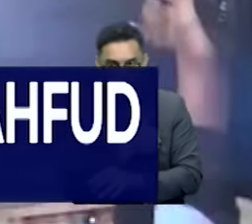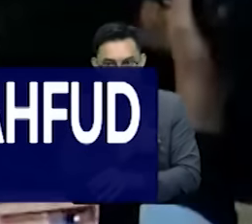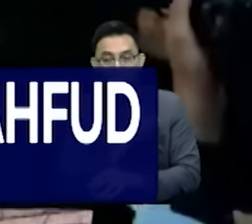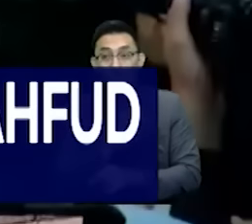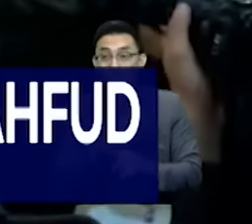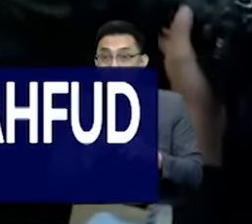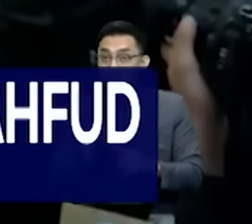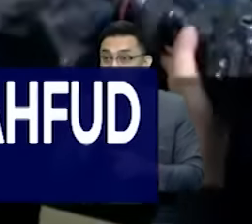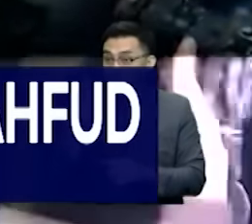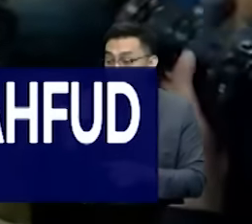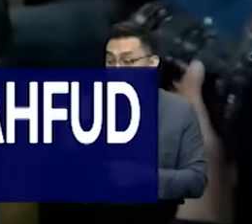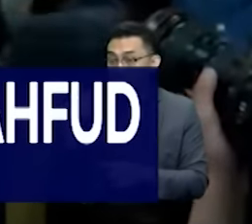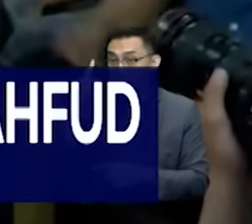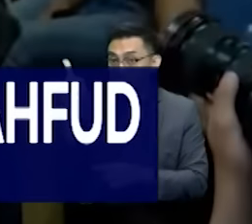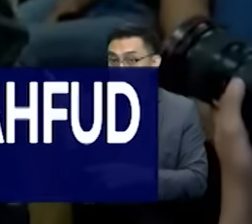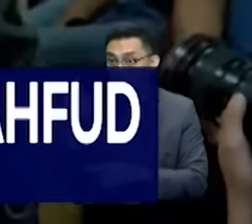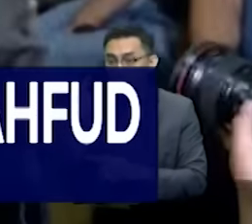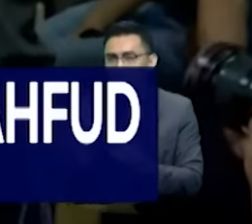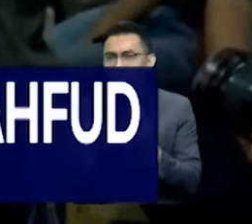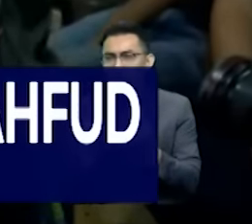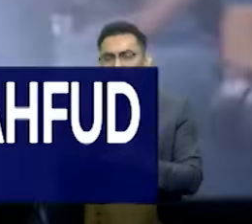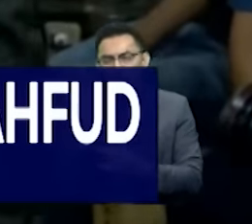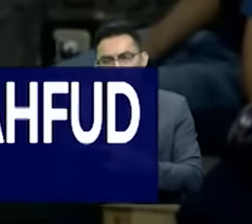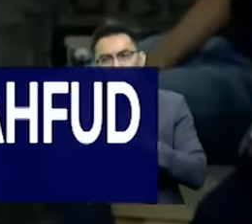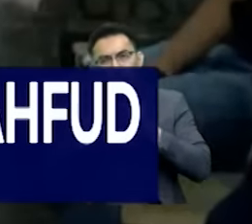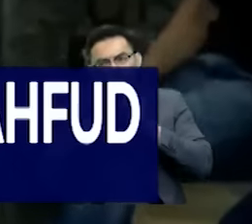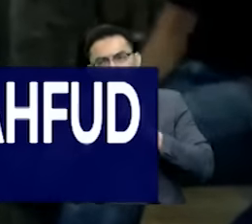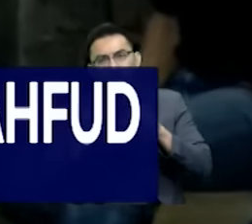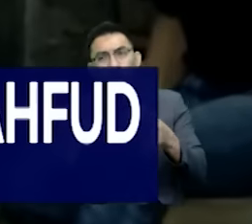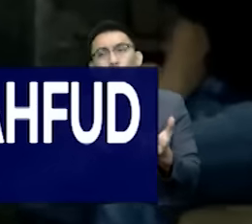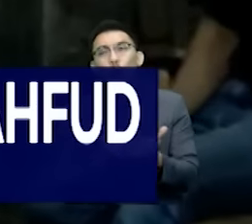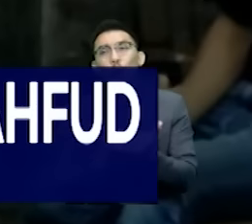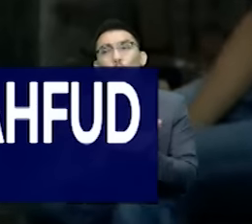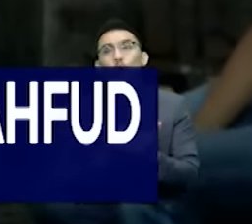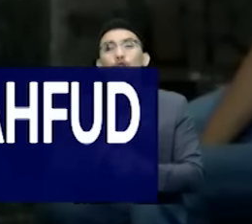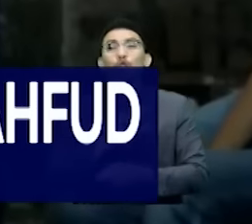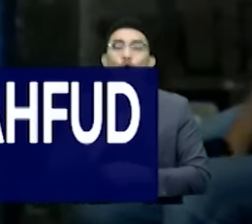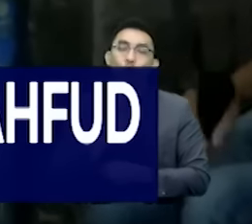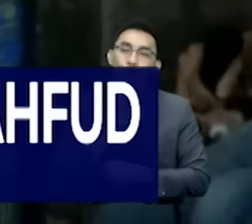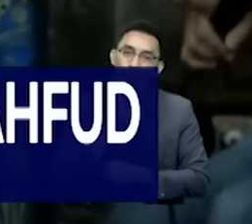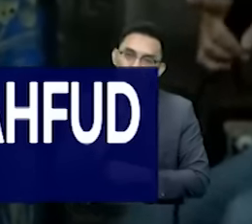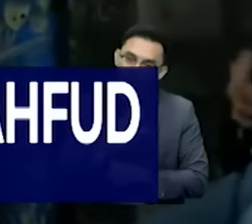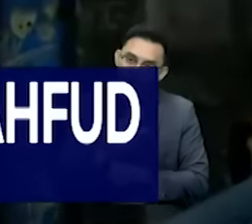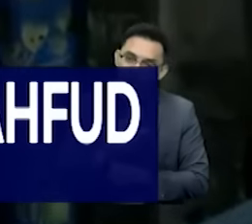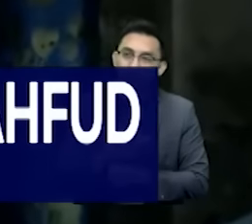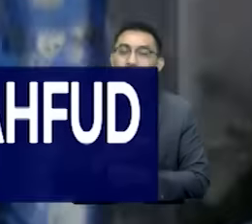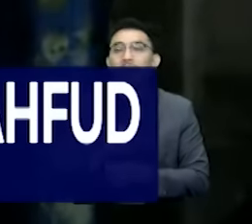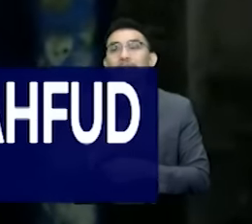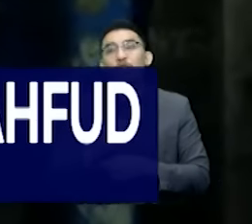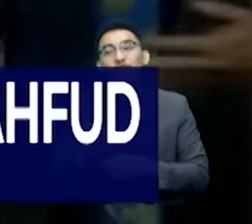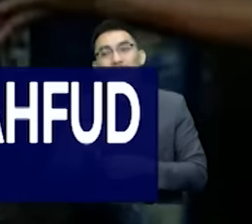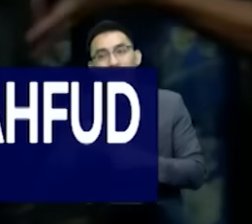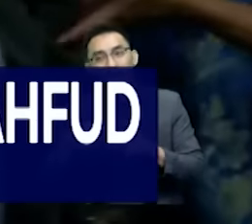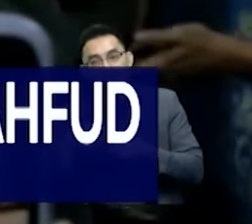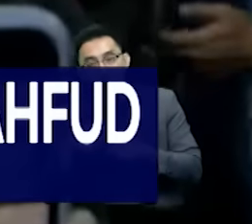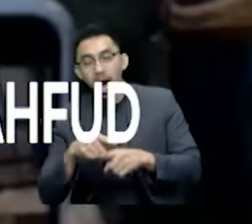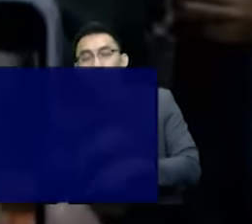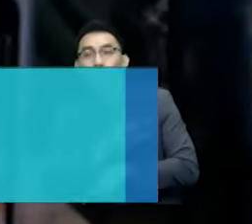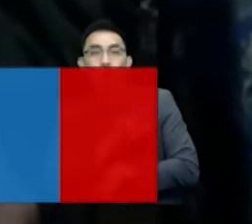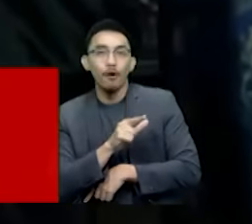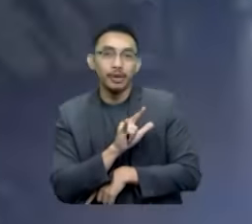memiliki jutaan fans ini pernah mendeklarasikan dukungan untuk Jokowi Yusuf Kalla dan Jokowi Ma'ruf Amin. Namun pada